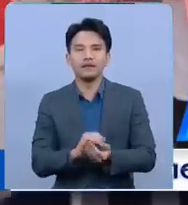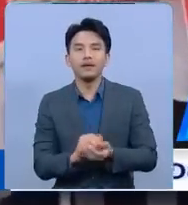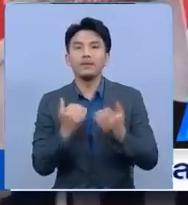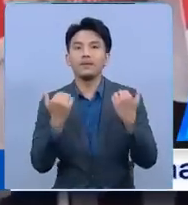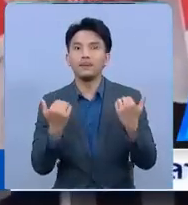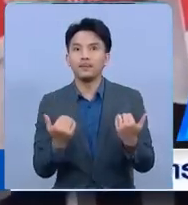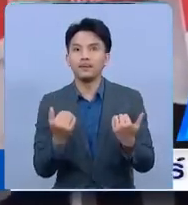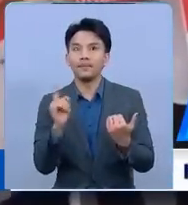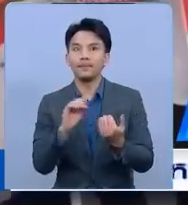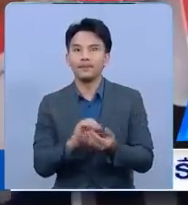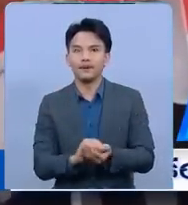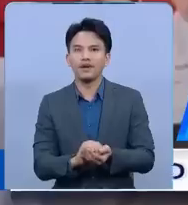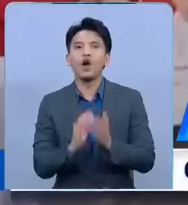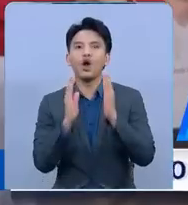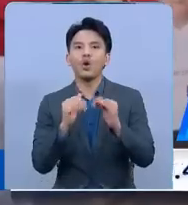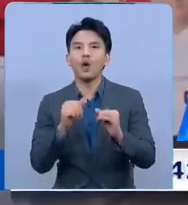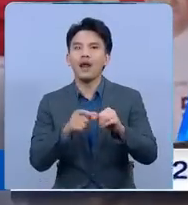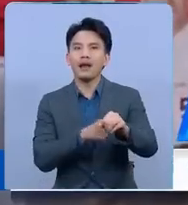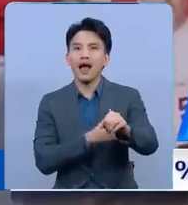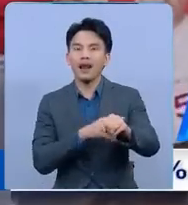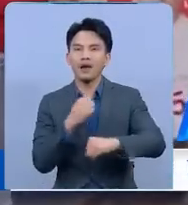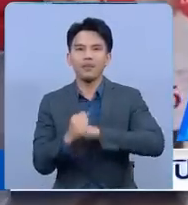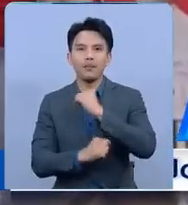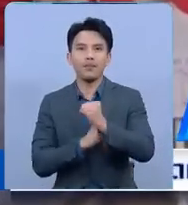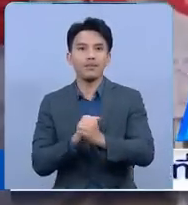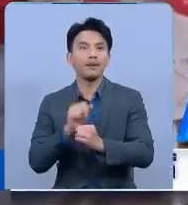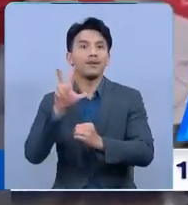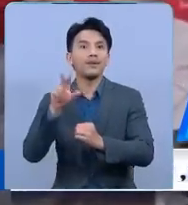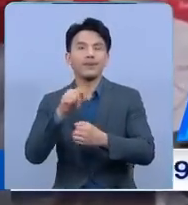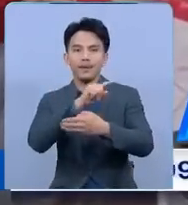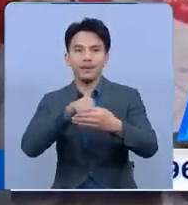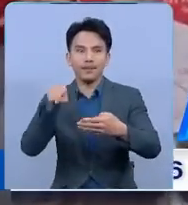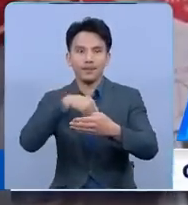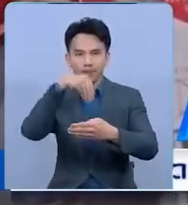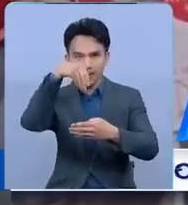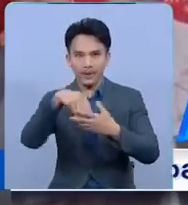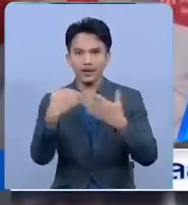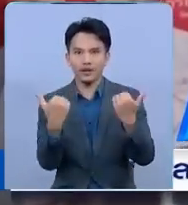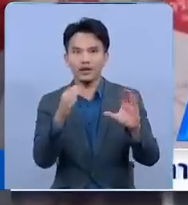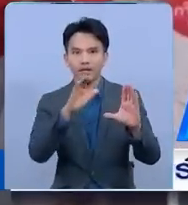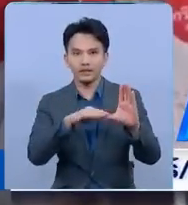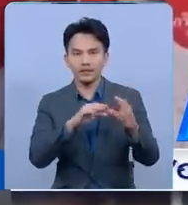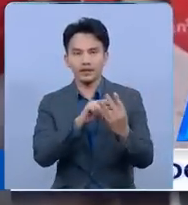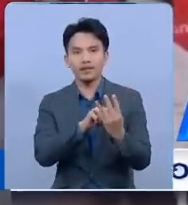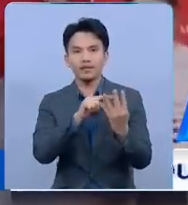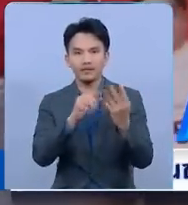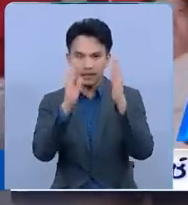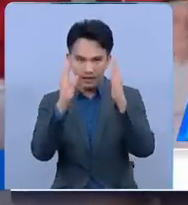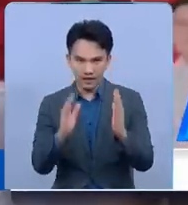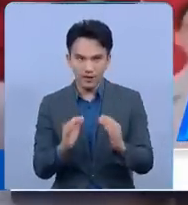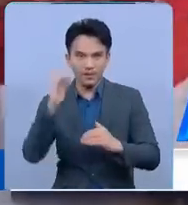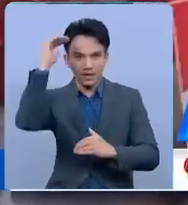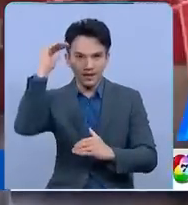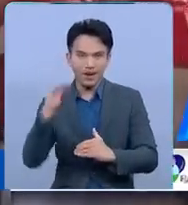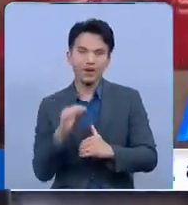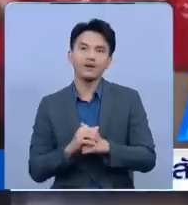วางไว้วางใจของคนในพื้นที่มายาวนานเกือบ30ปีการเลือกตั้งครั้งนี้นะคะส่งผู้สมัครลง4คนพี่น้องท้องเดียวกัน